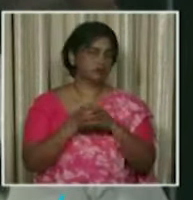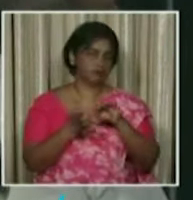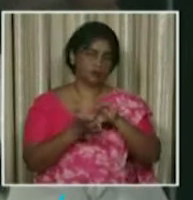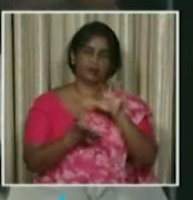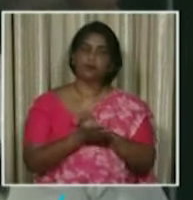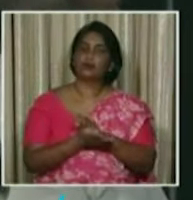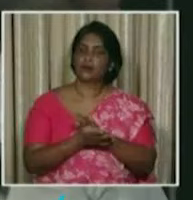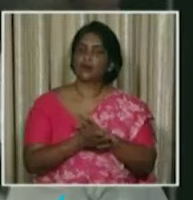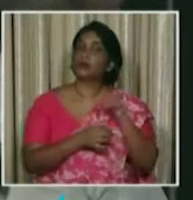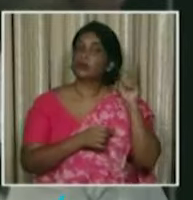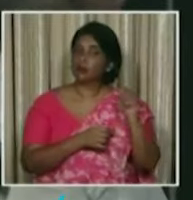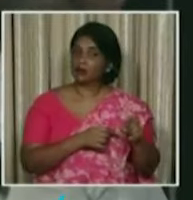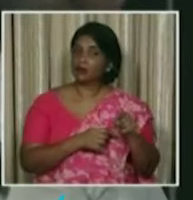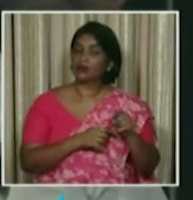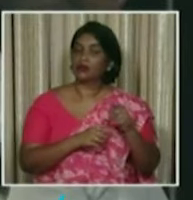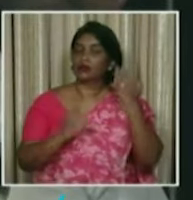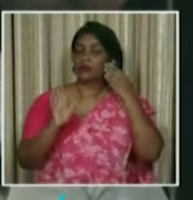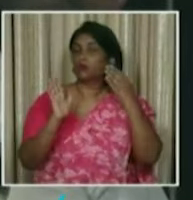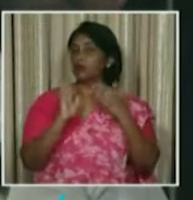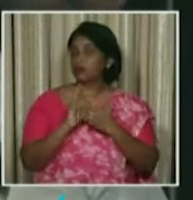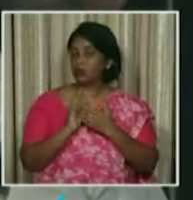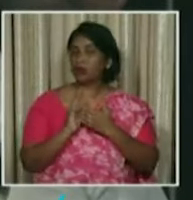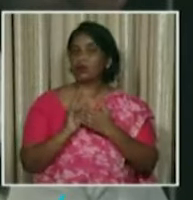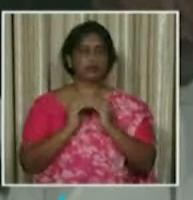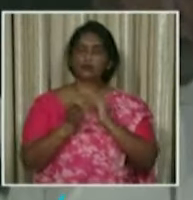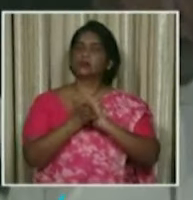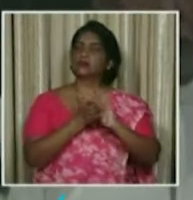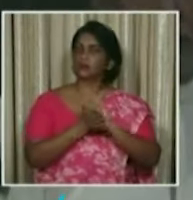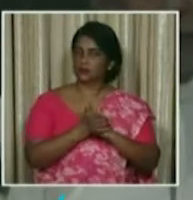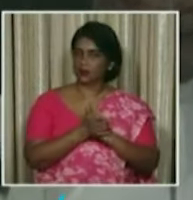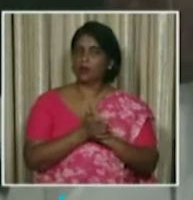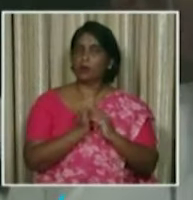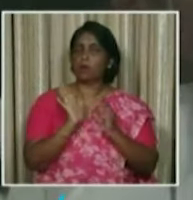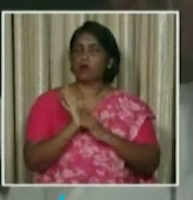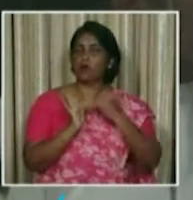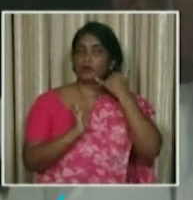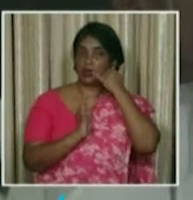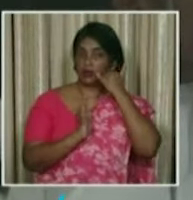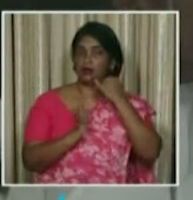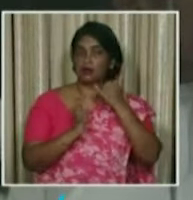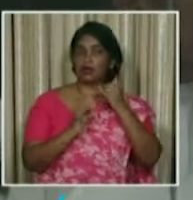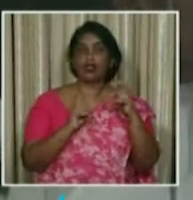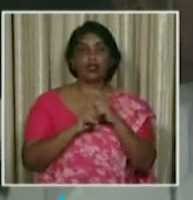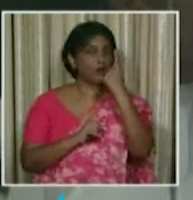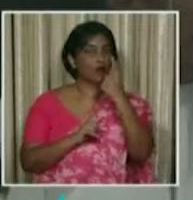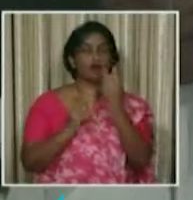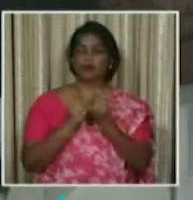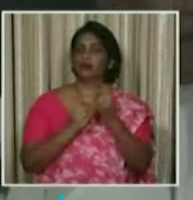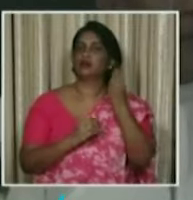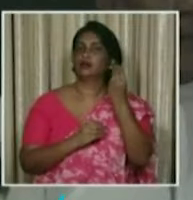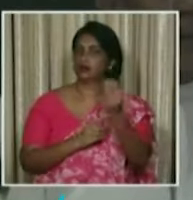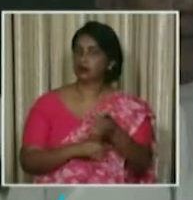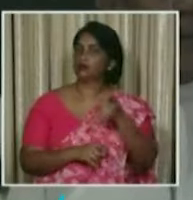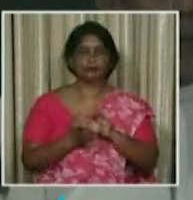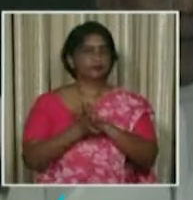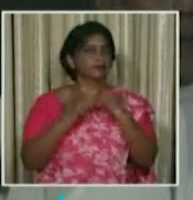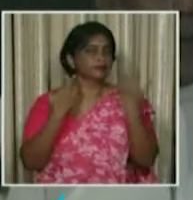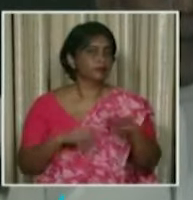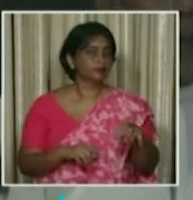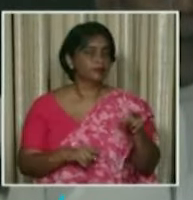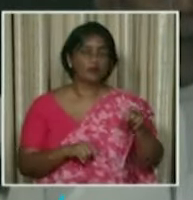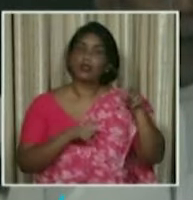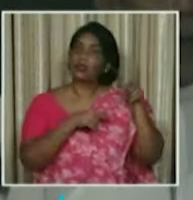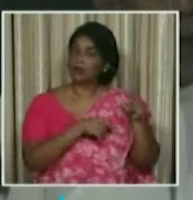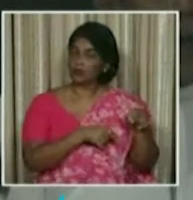සඳහන් වෙන. එතකොට මේකේ ප්‍රයිම් කොන්ට්‍රැක්ටර් කියන්නේ VFS නෙමෙයි. මොබිටෙල් ආයතනය මගින් ඩොලරයකට දෙන්න ඔවුන් එකඟ වෙලා තිබුණා.